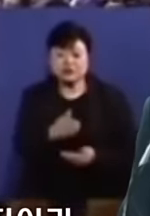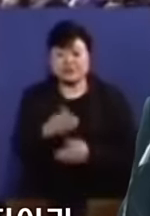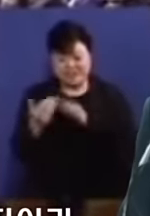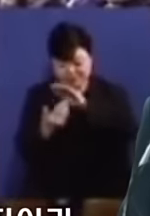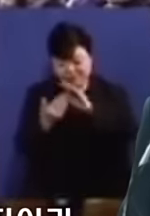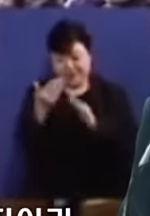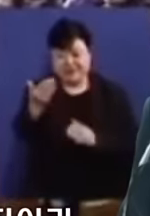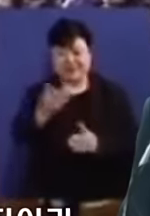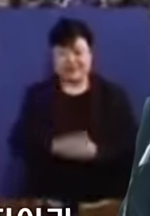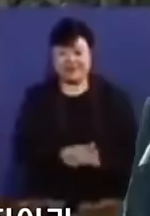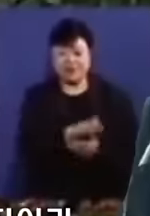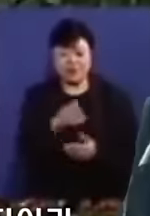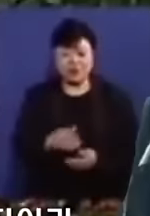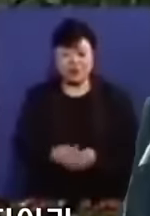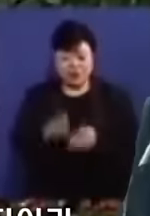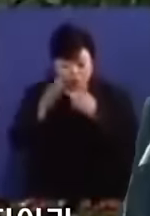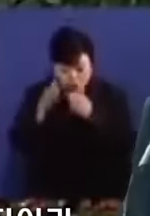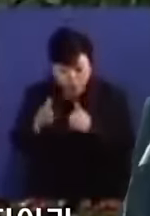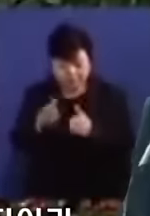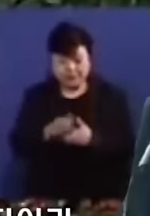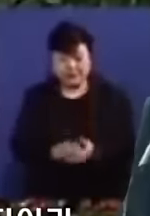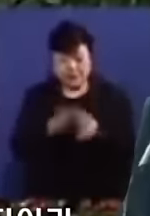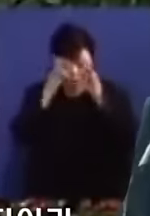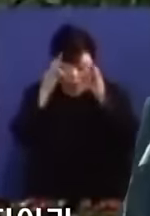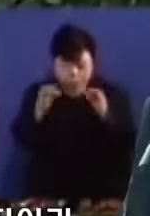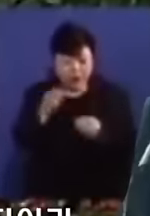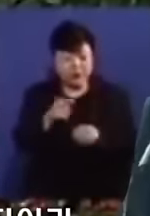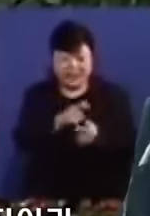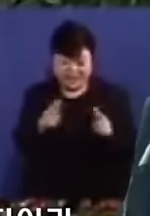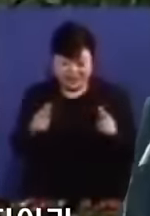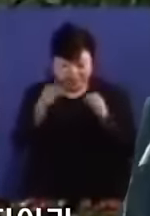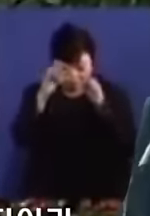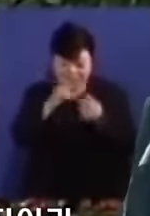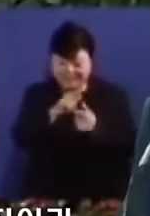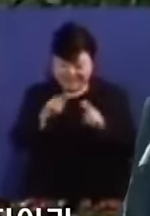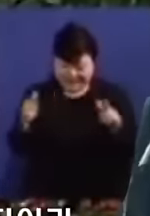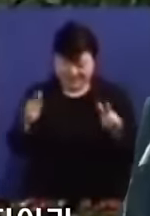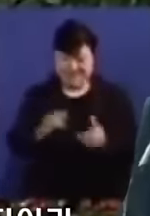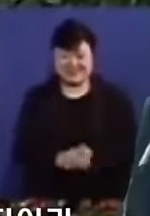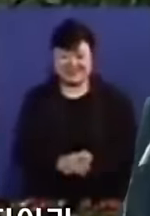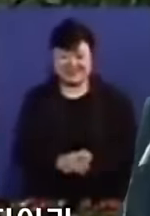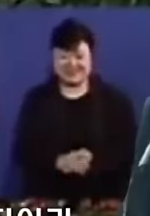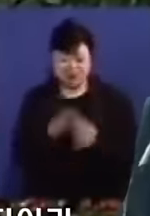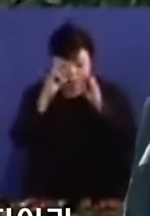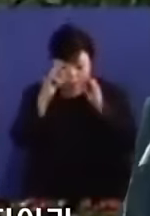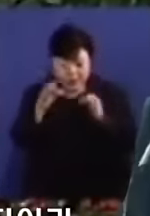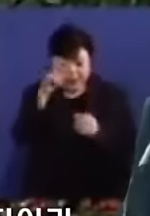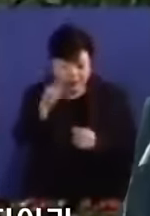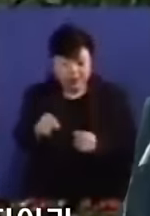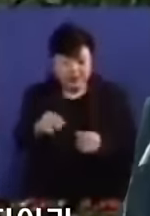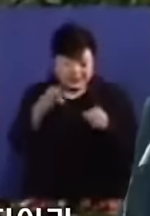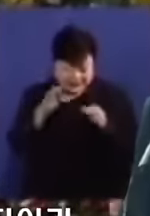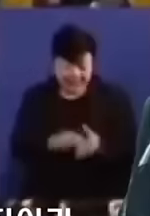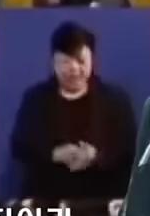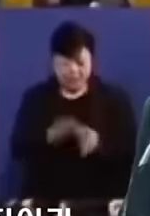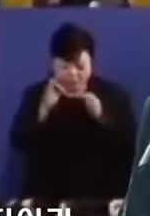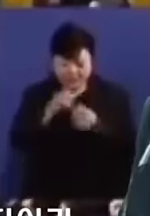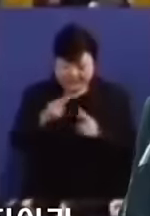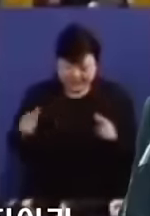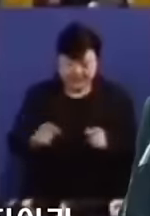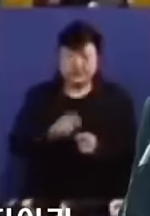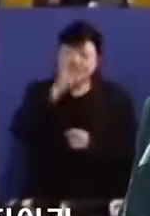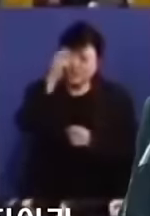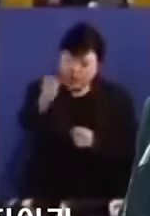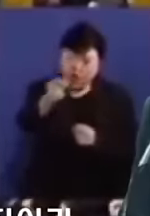이루게 하미니 우리가 주목하는 것은 보이는 것이 아니요 보이지 않은 것이니 보이는 것은 잠깐이요 보이지